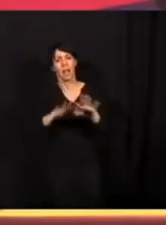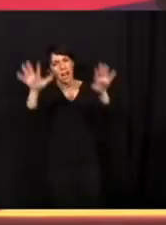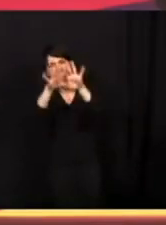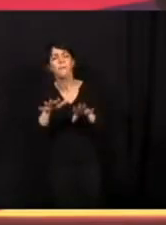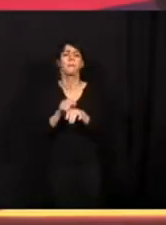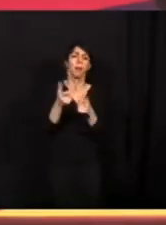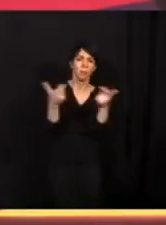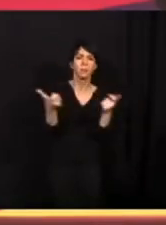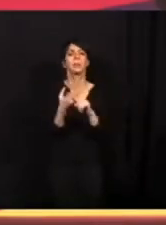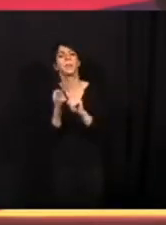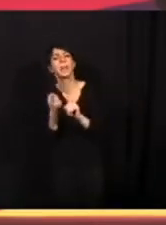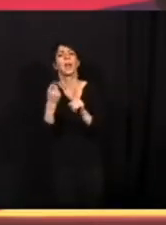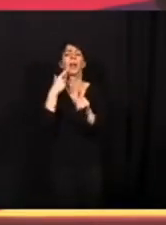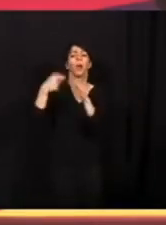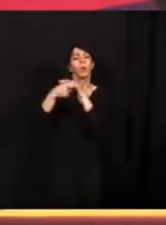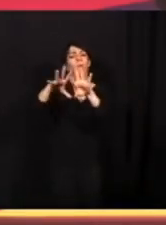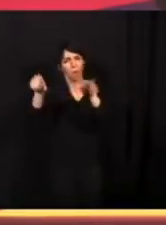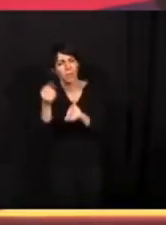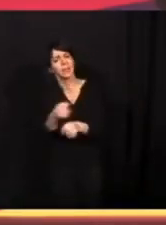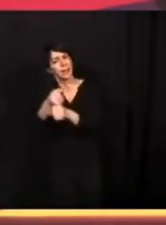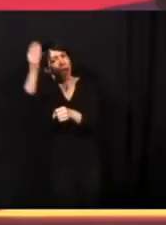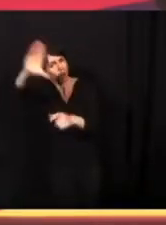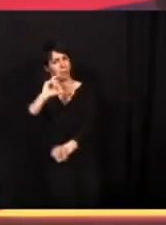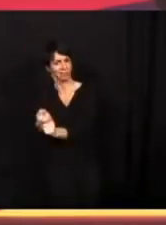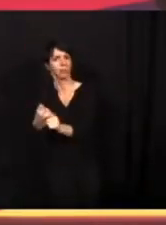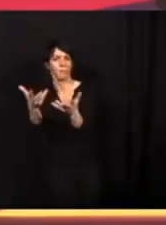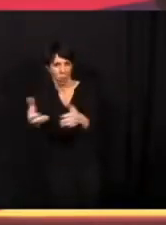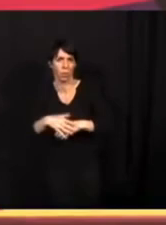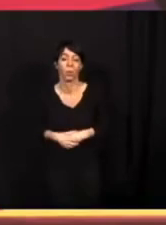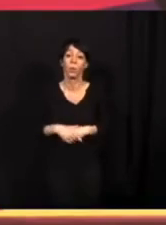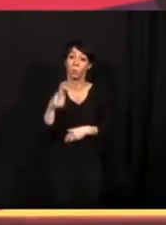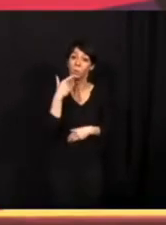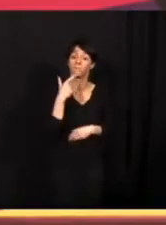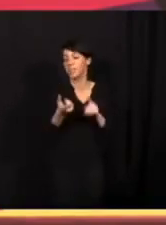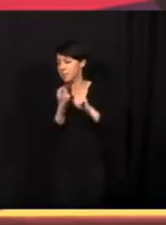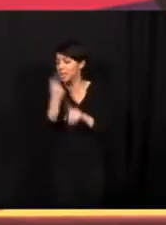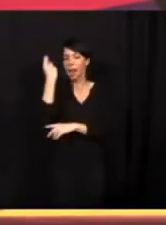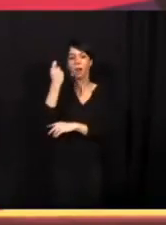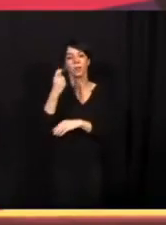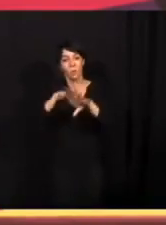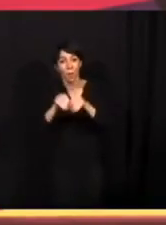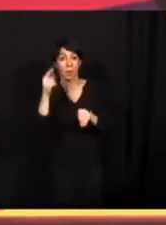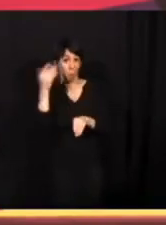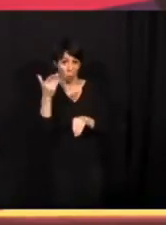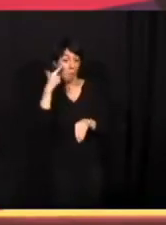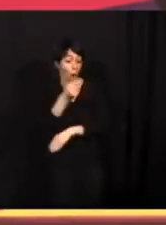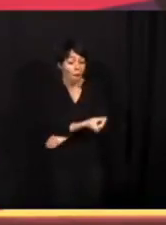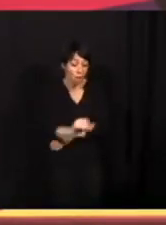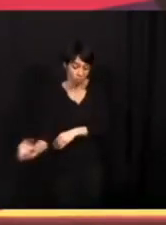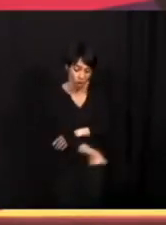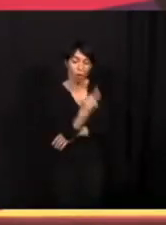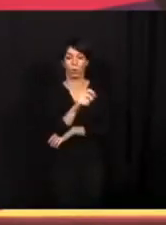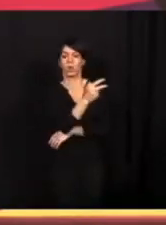refonder la politique familiale de façon féministe et égalitaire, en réorientant ces sommes vers une allocation familiale de 200 euros par enfant dès le premier